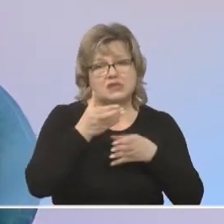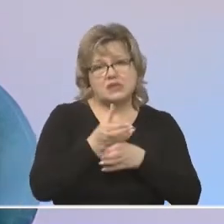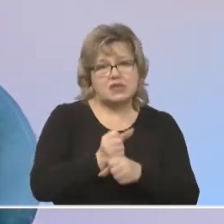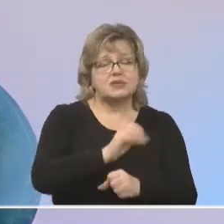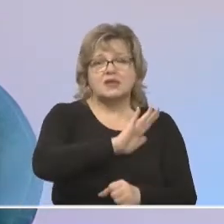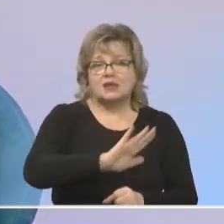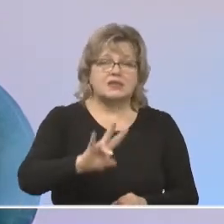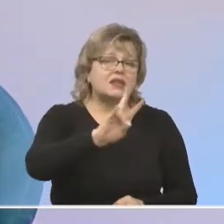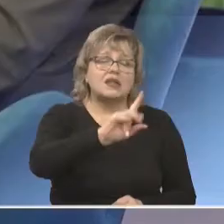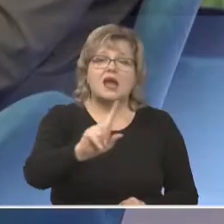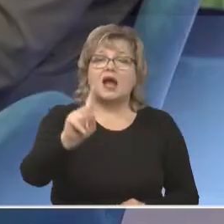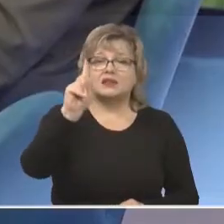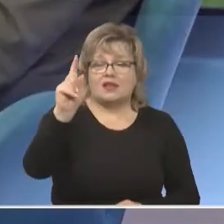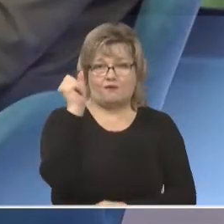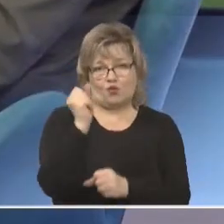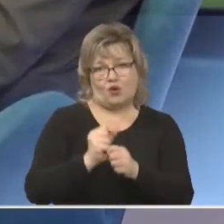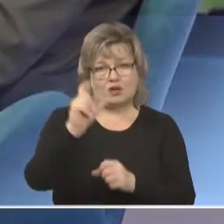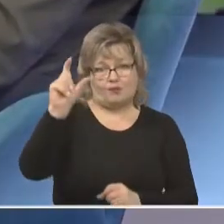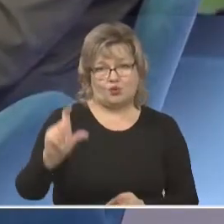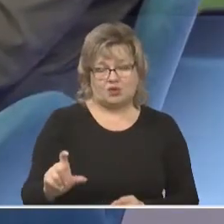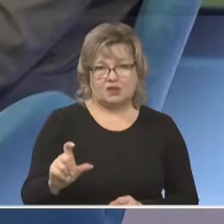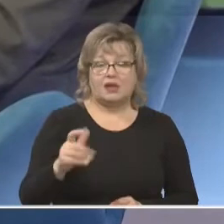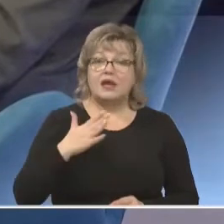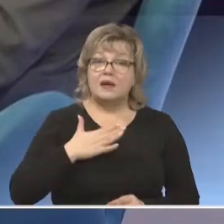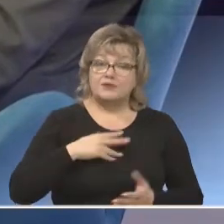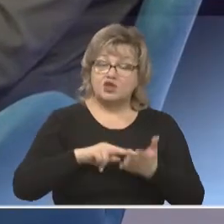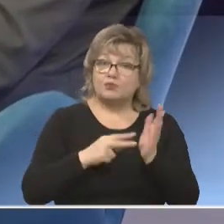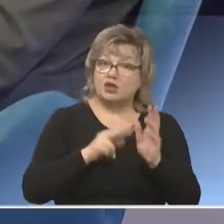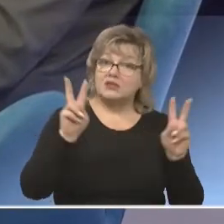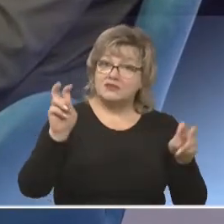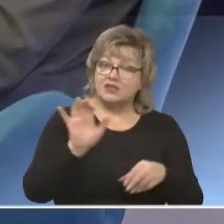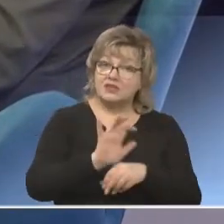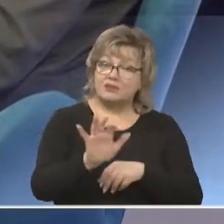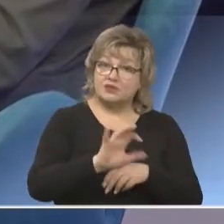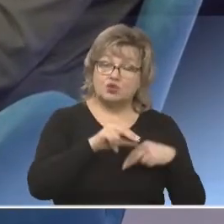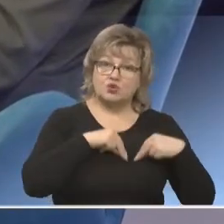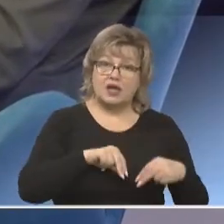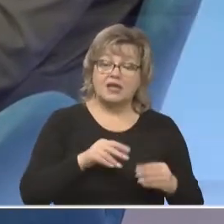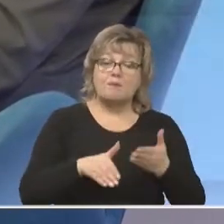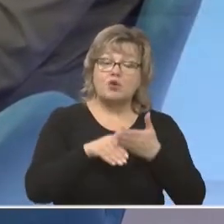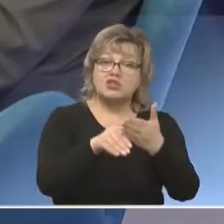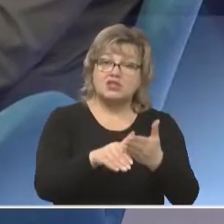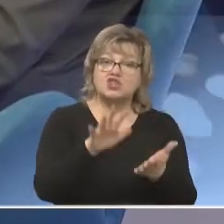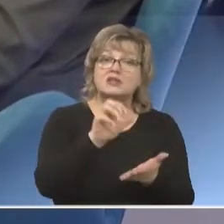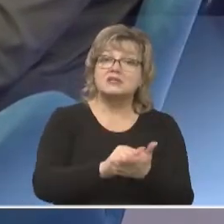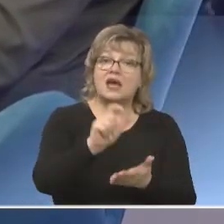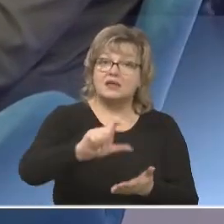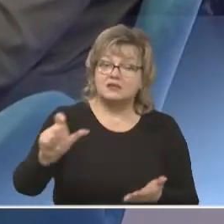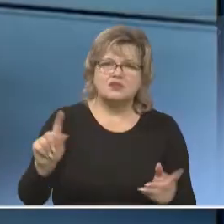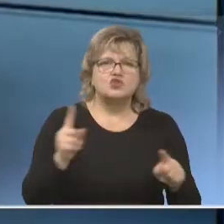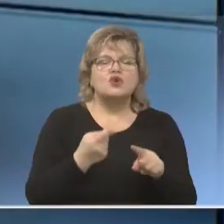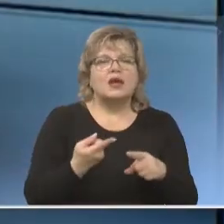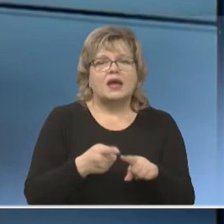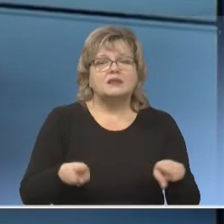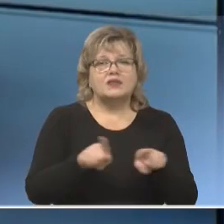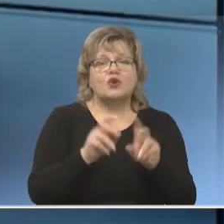одного работника, ни одного сотрудника. Нацпроект называется «Производительность труда и поддержка занятости». Вот что такое поддержка занятости? Как